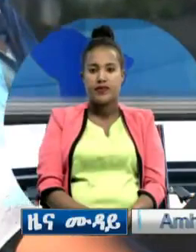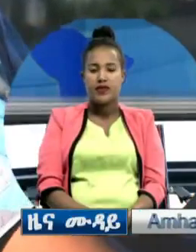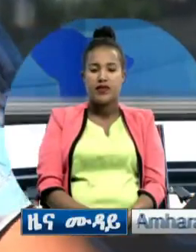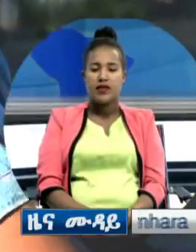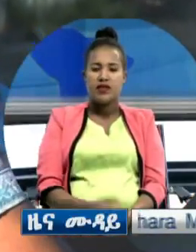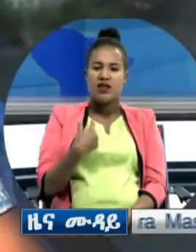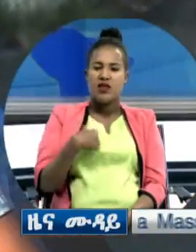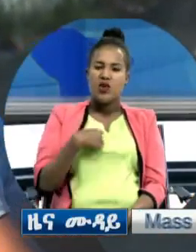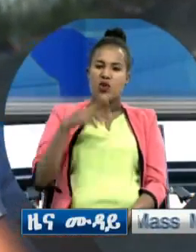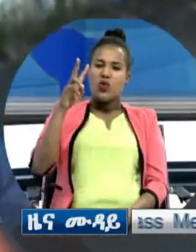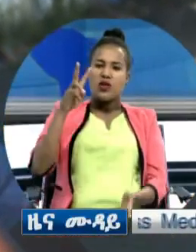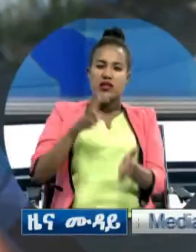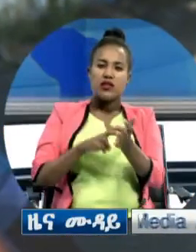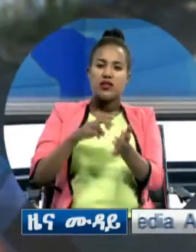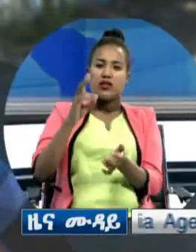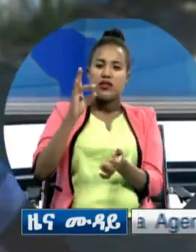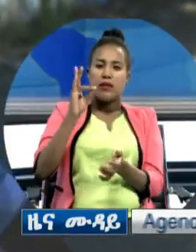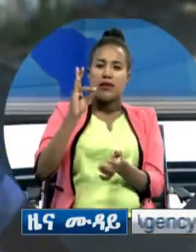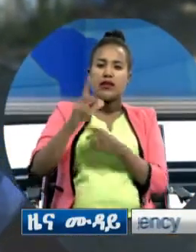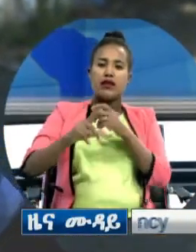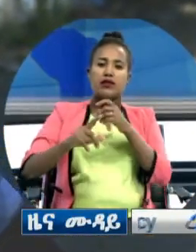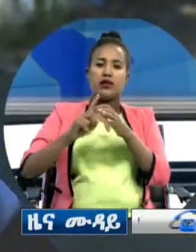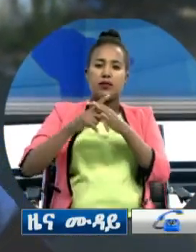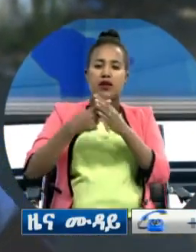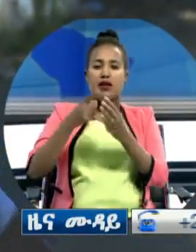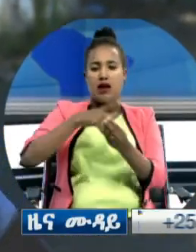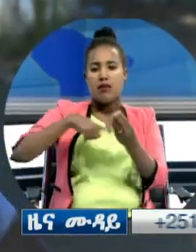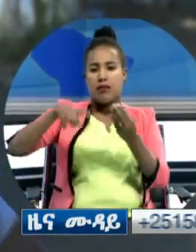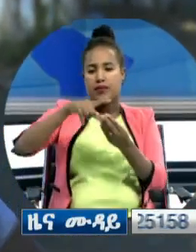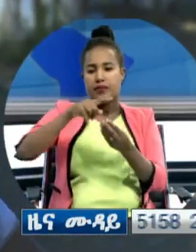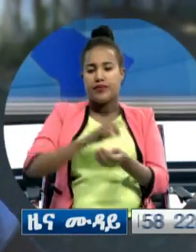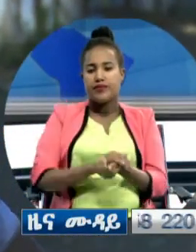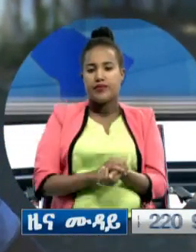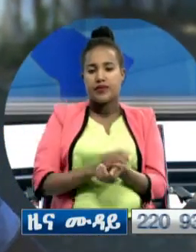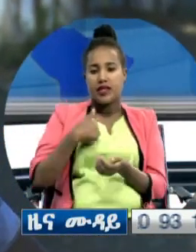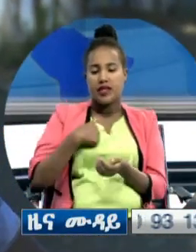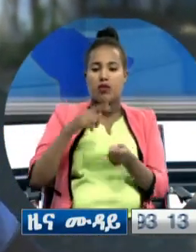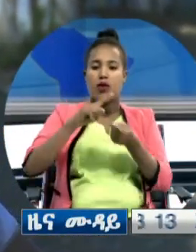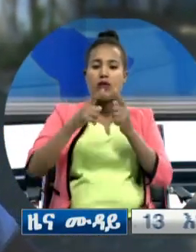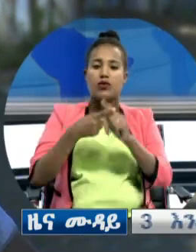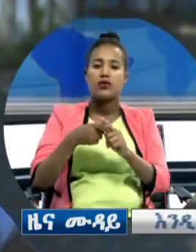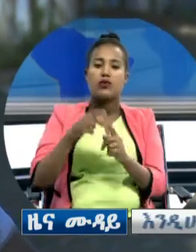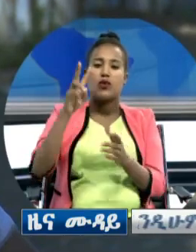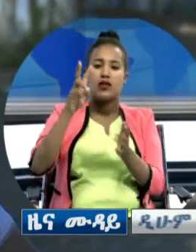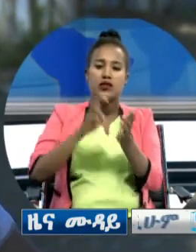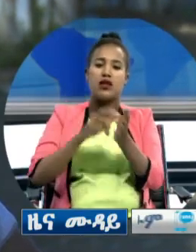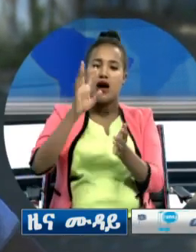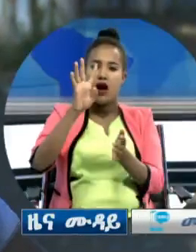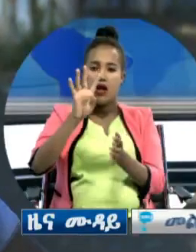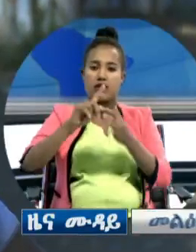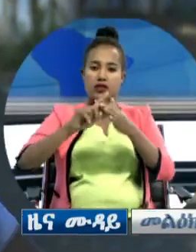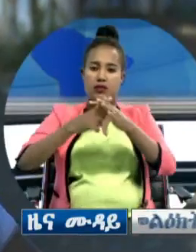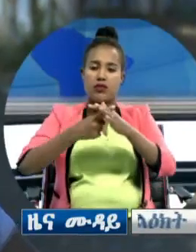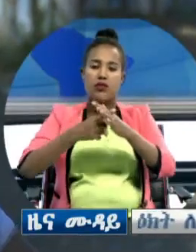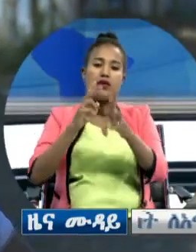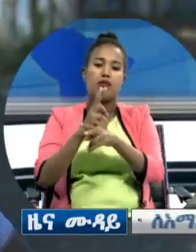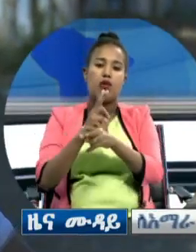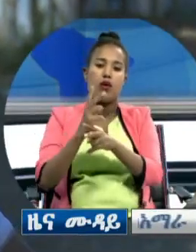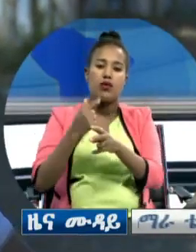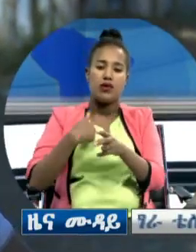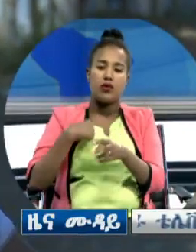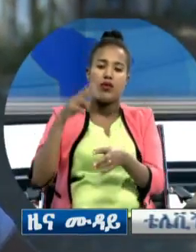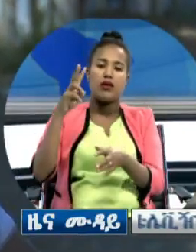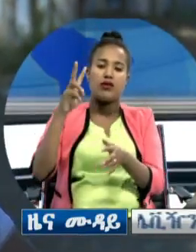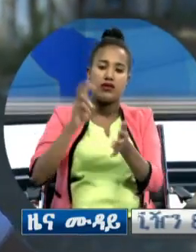እኛ ከ2007 ጀምሮ አሁን እኛ አካባቢ የኔ ጓደኞች ከ2004 ጀምሮ ይጠብቋሉ። እኔ 2007 ላይ ነው